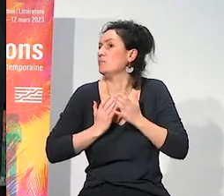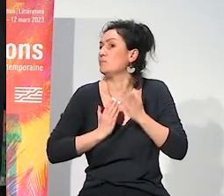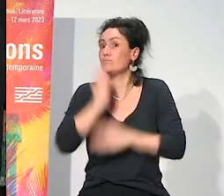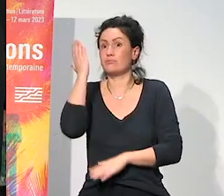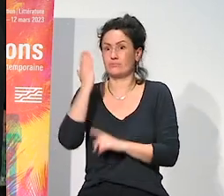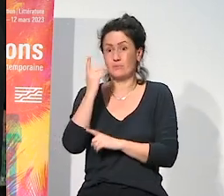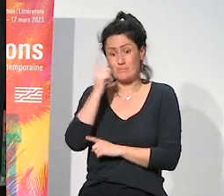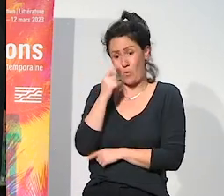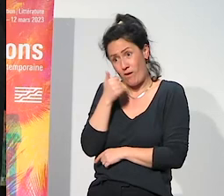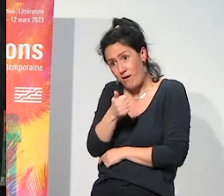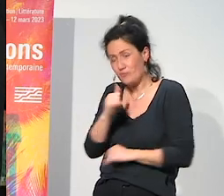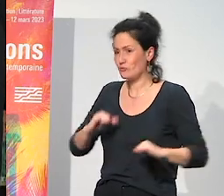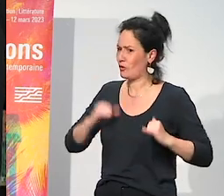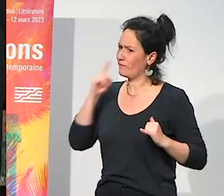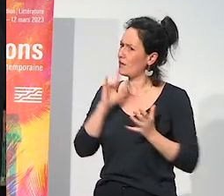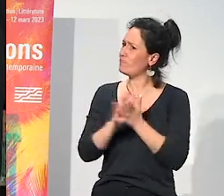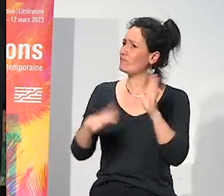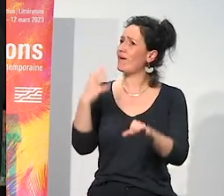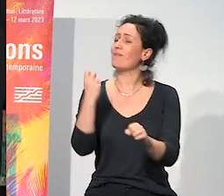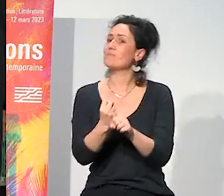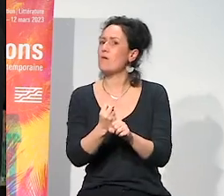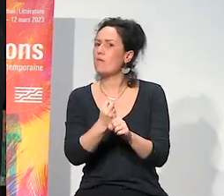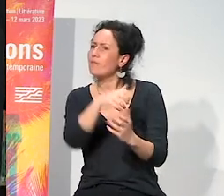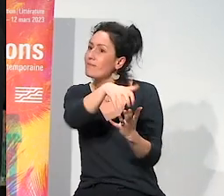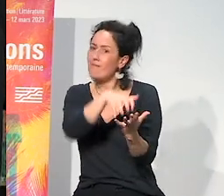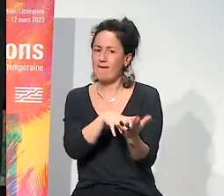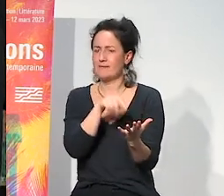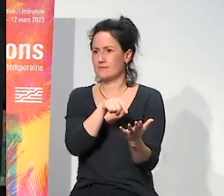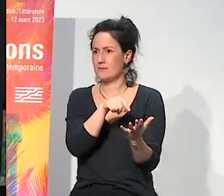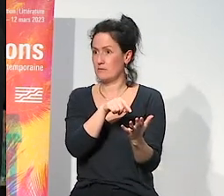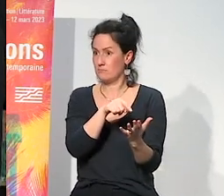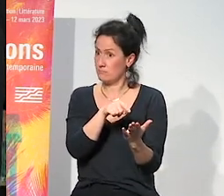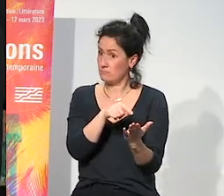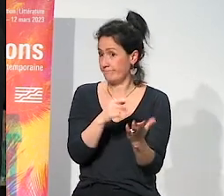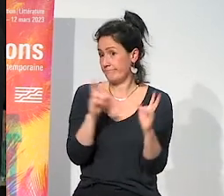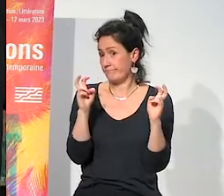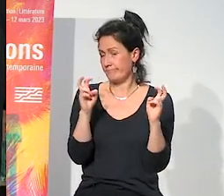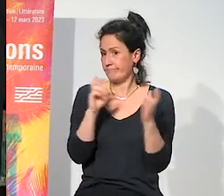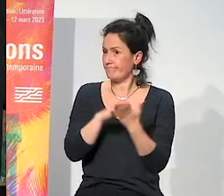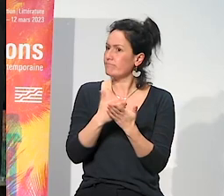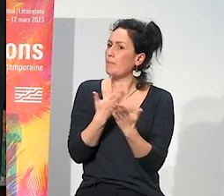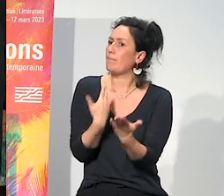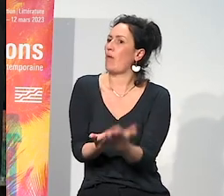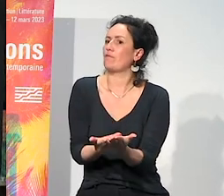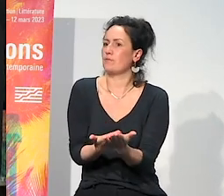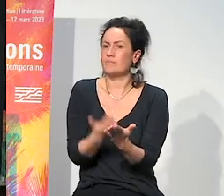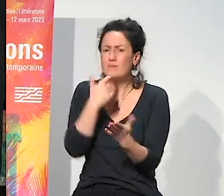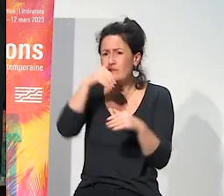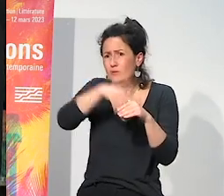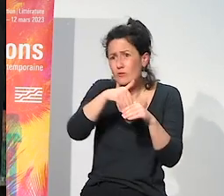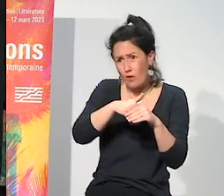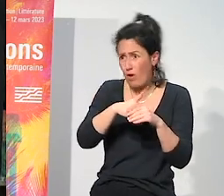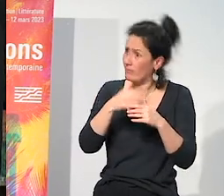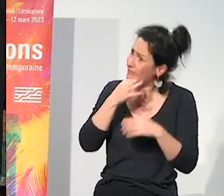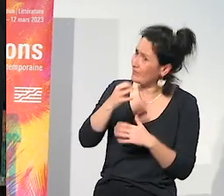fille de 15 ans, son texte, c'est une preuve. Il dit ce qu'on savait en